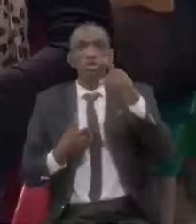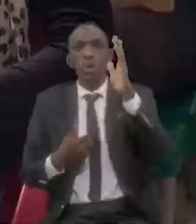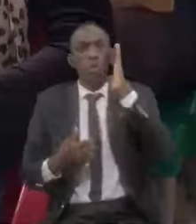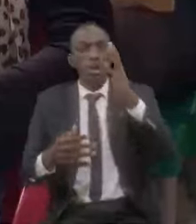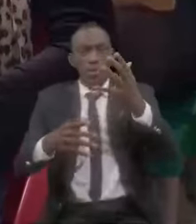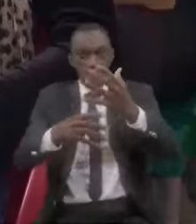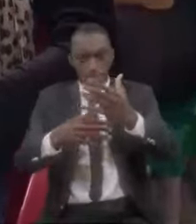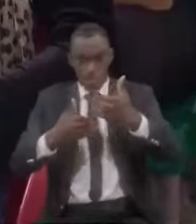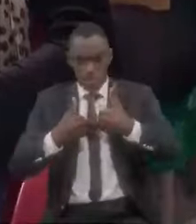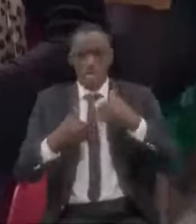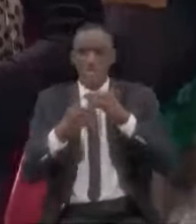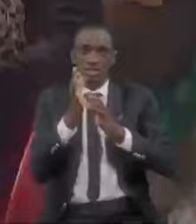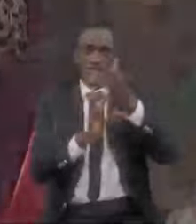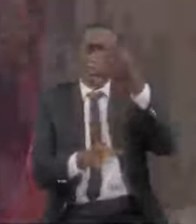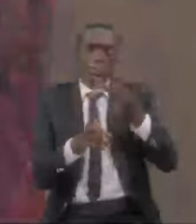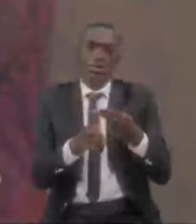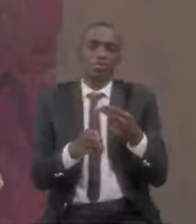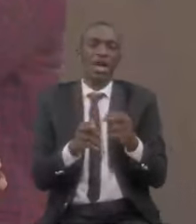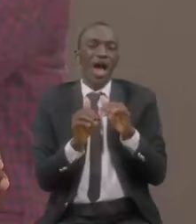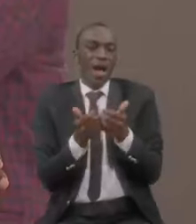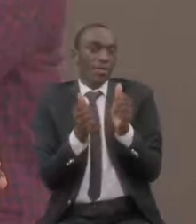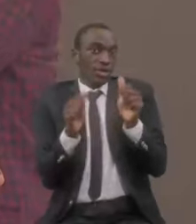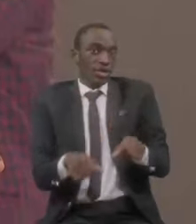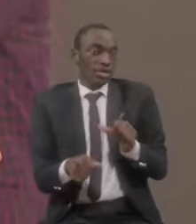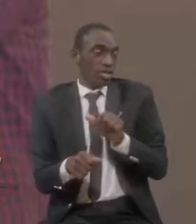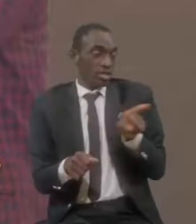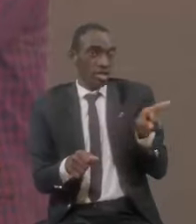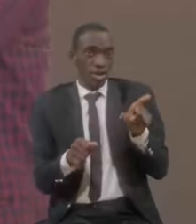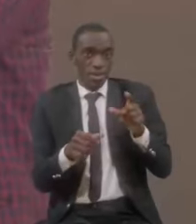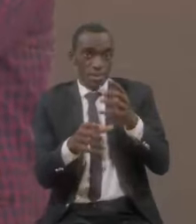Comment est-ce que quelqu'un possède s'il ne poursuit pas quelque chose?